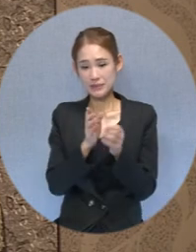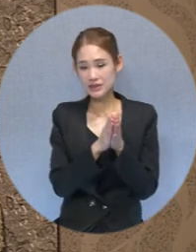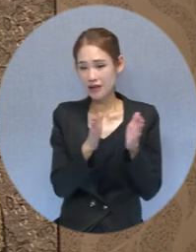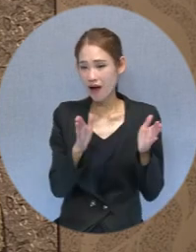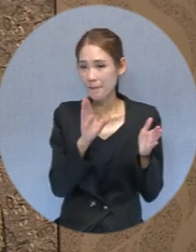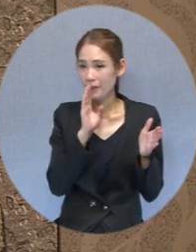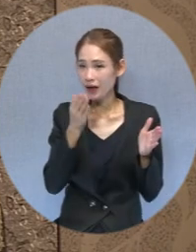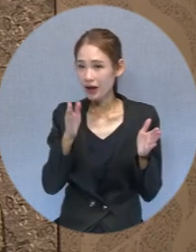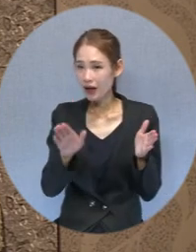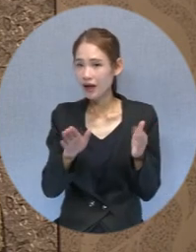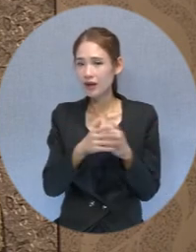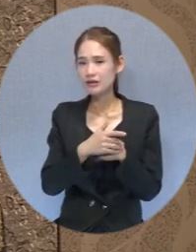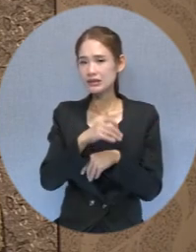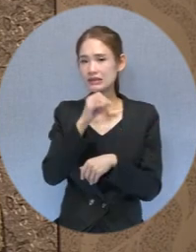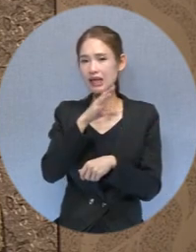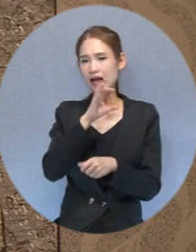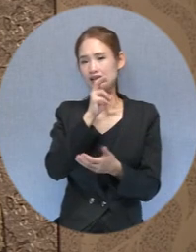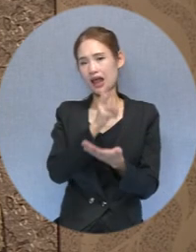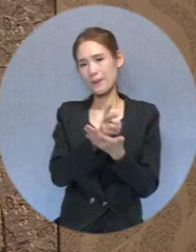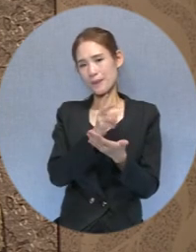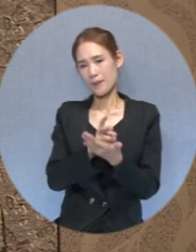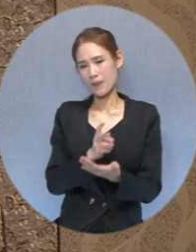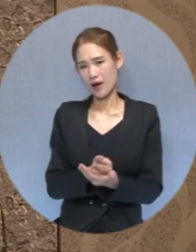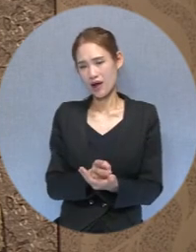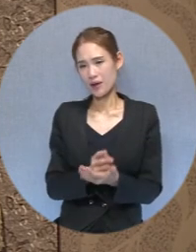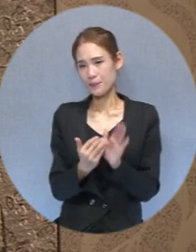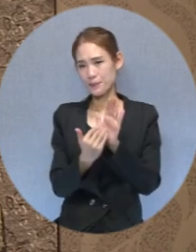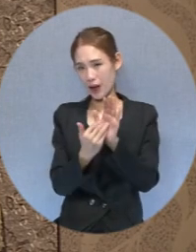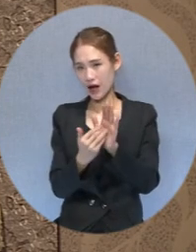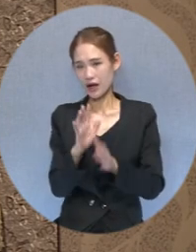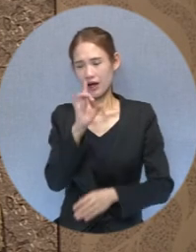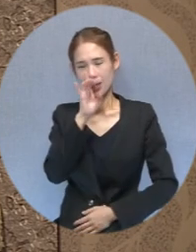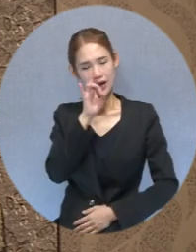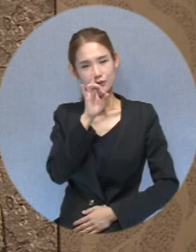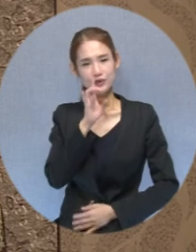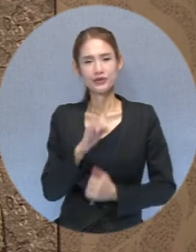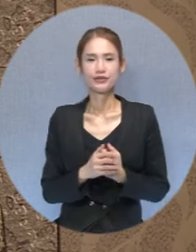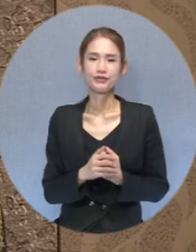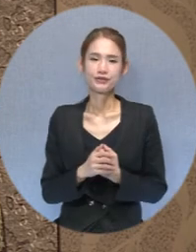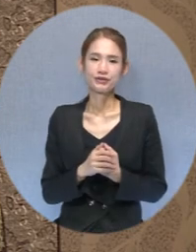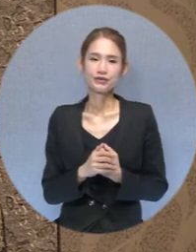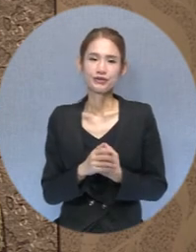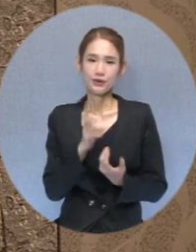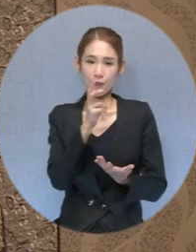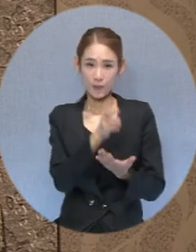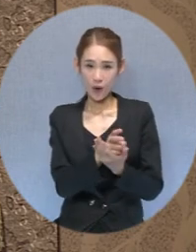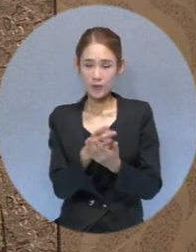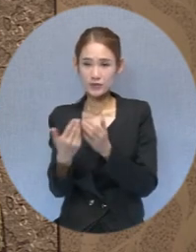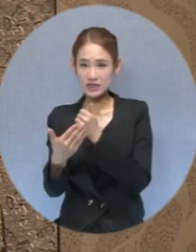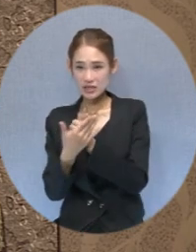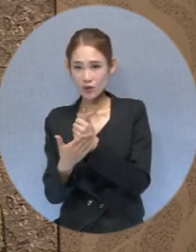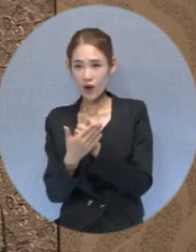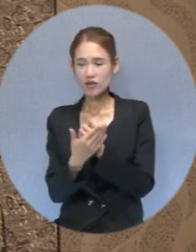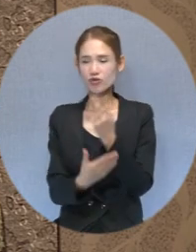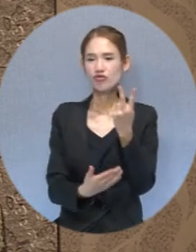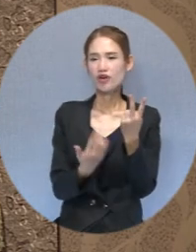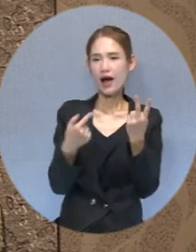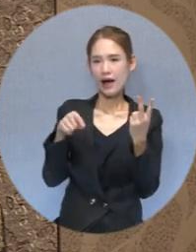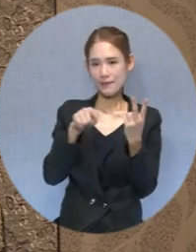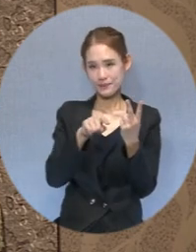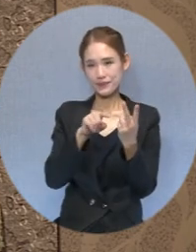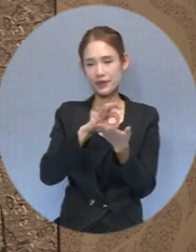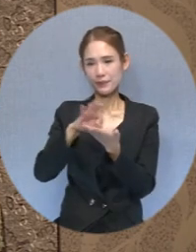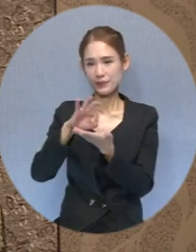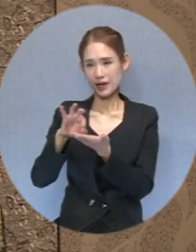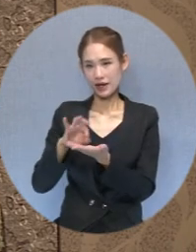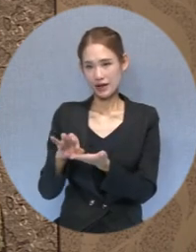갖다가 단순히 규제를 통해서만 막아내서는 안 될 것 같고 네. 규제와 지원 이 두 가지를 적절하게